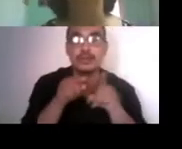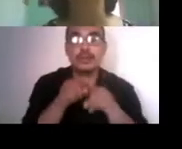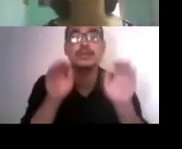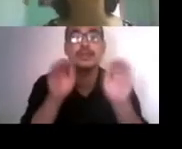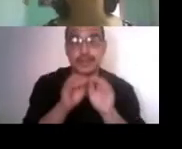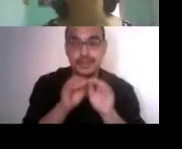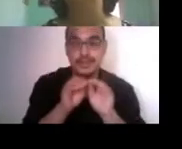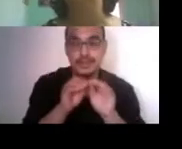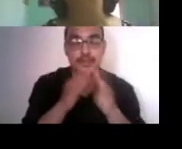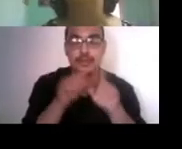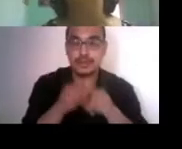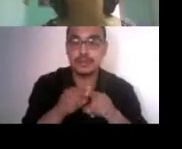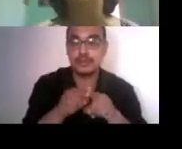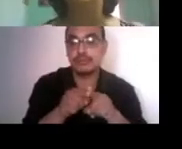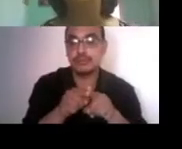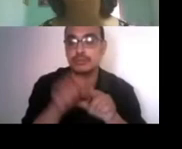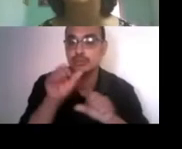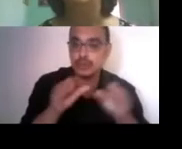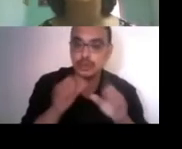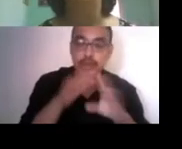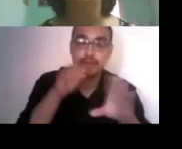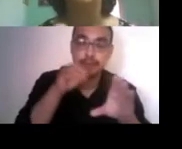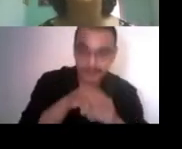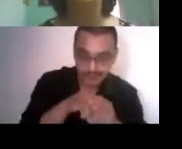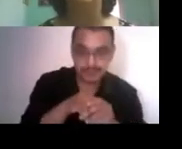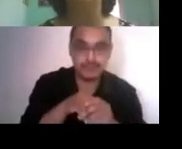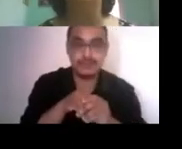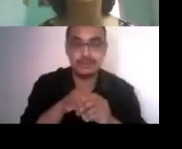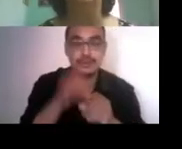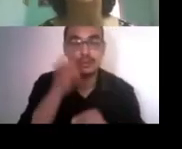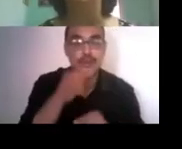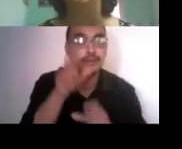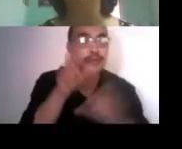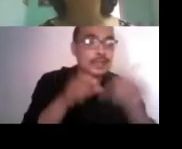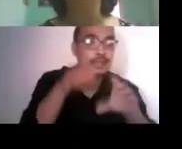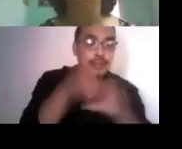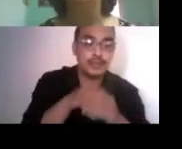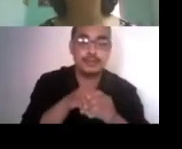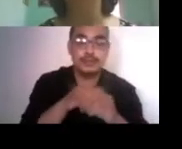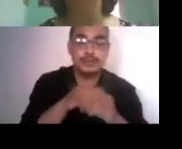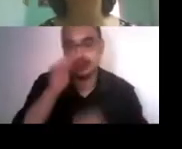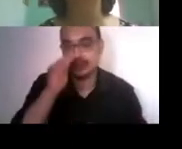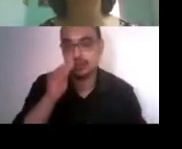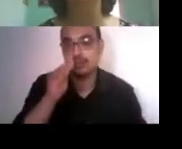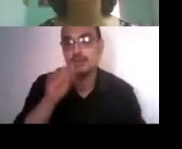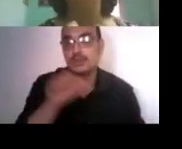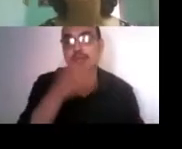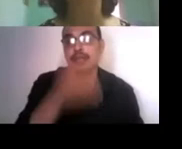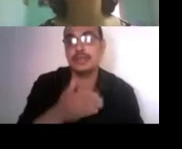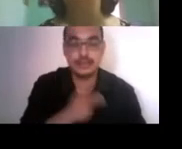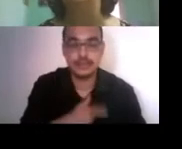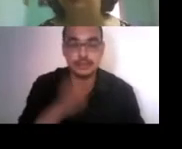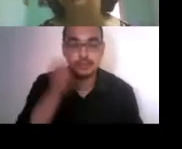घरसँग सम्बन्धित हिंसा जुन भनेको घरभित्र कसै कोही व्यक्ति भित्रलाई माथि उसलाई चित्त